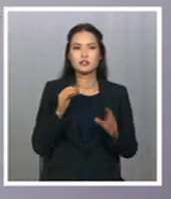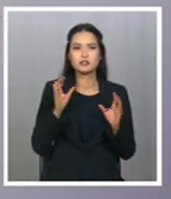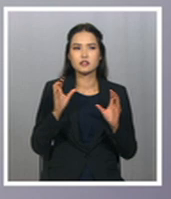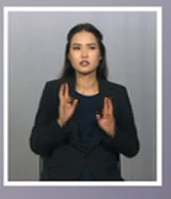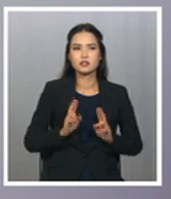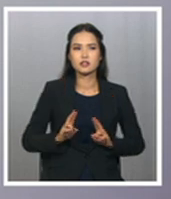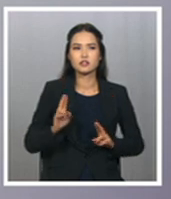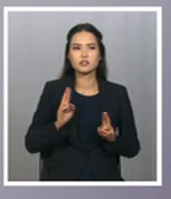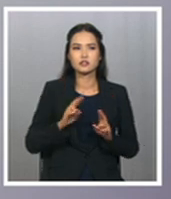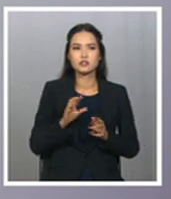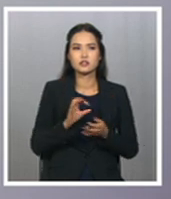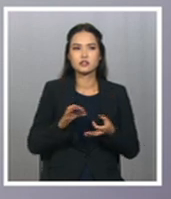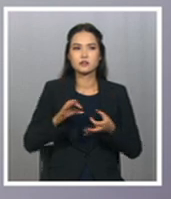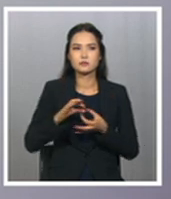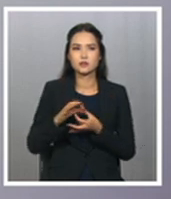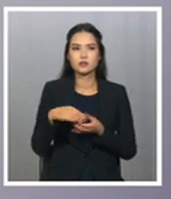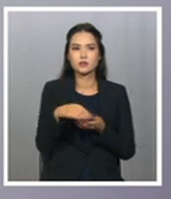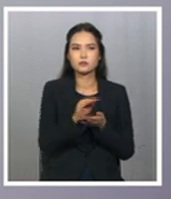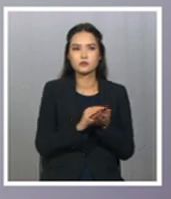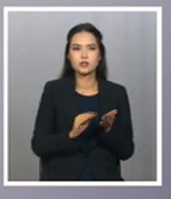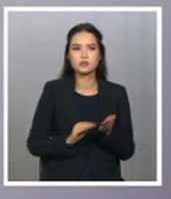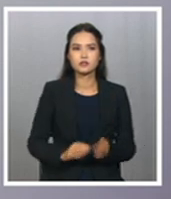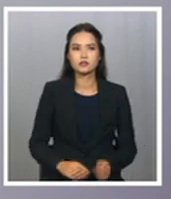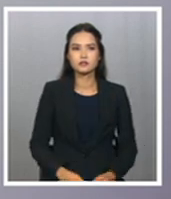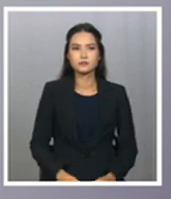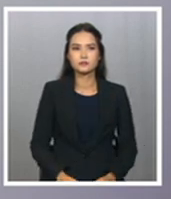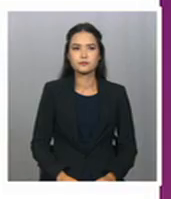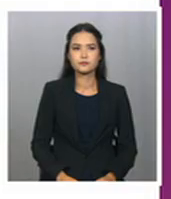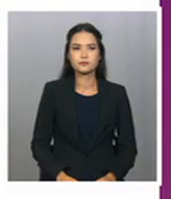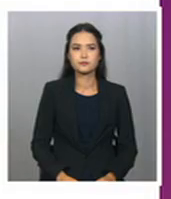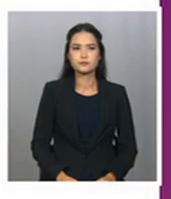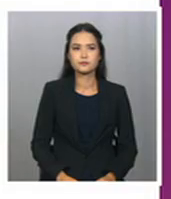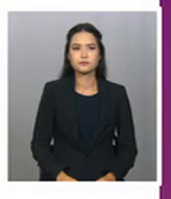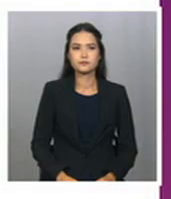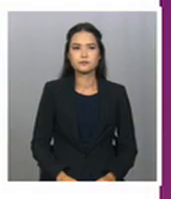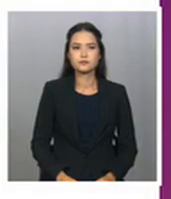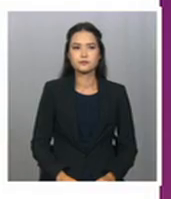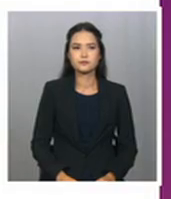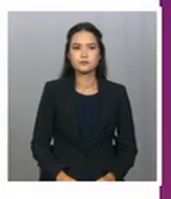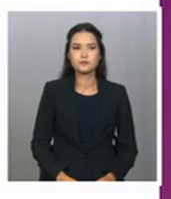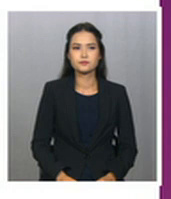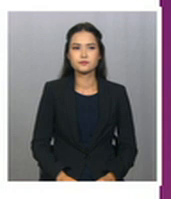байланыстыра отырып жазыңыз. Уақыт беріледі.